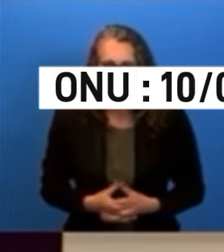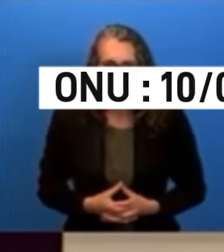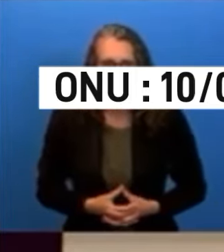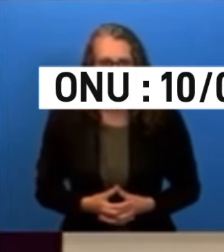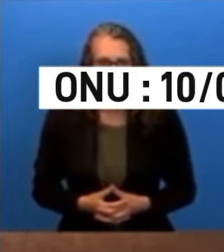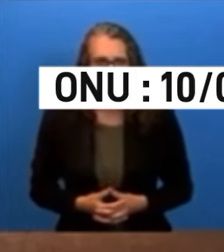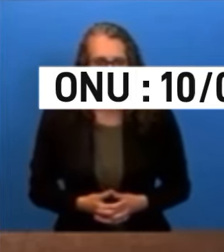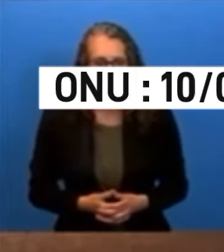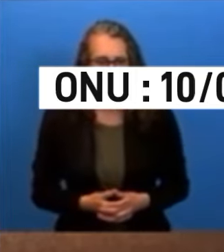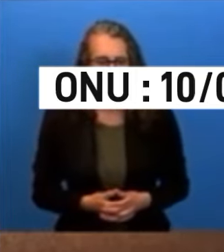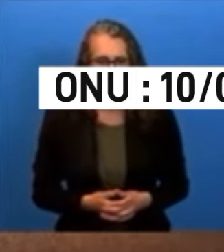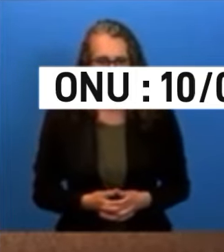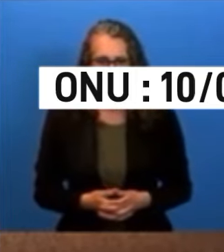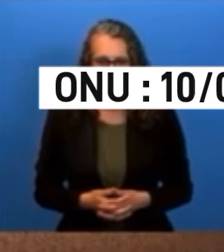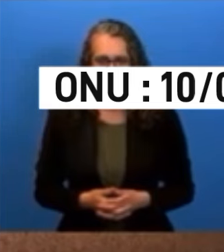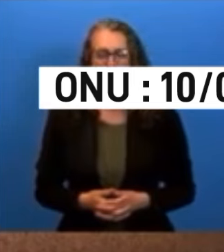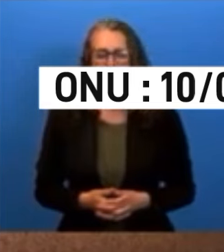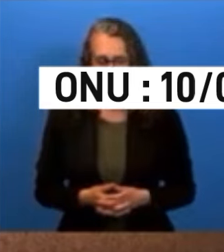للقبائل.